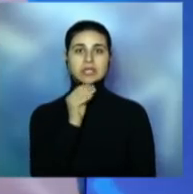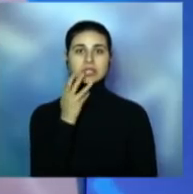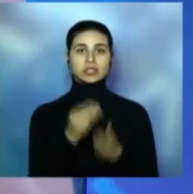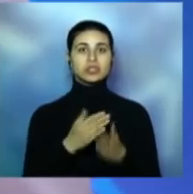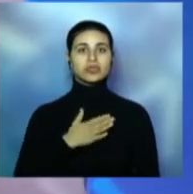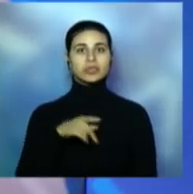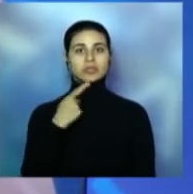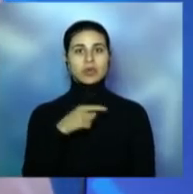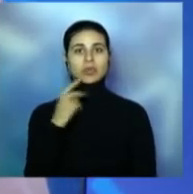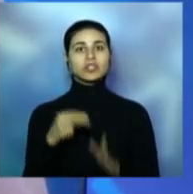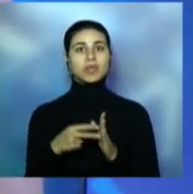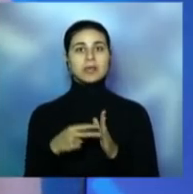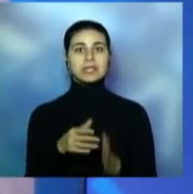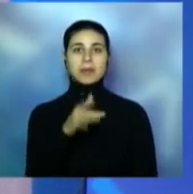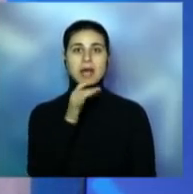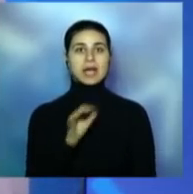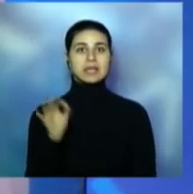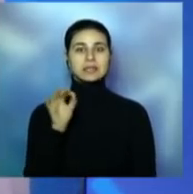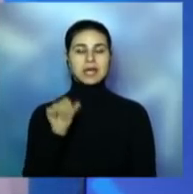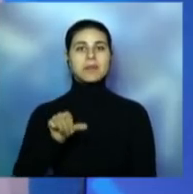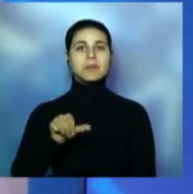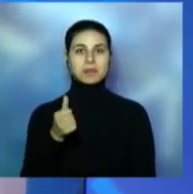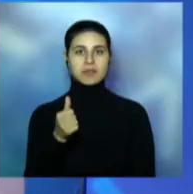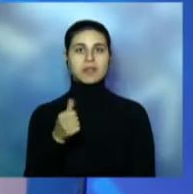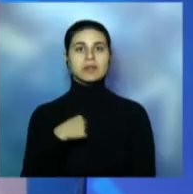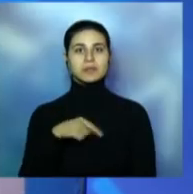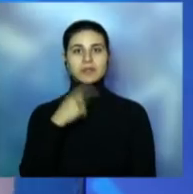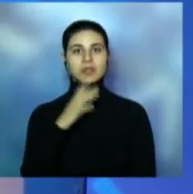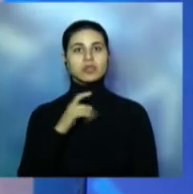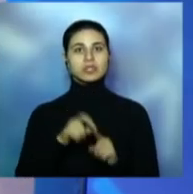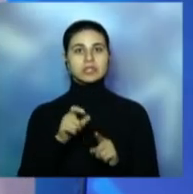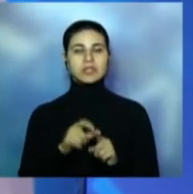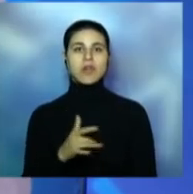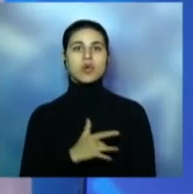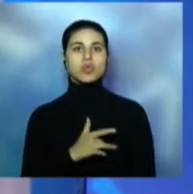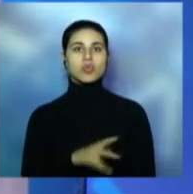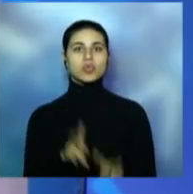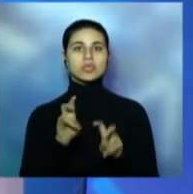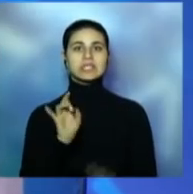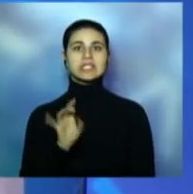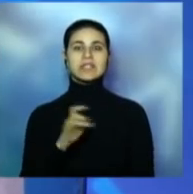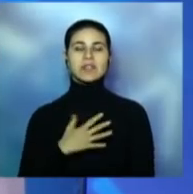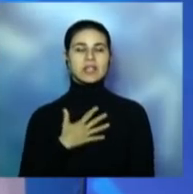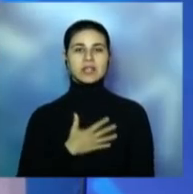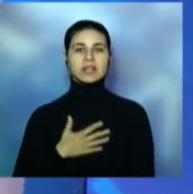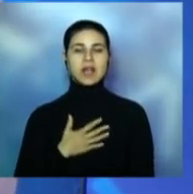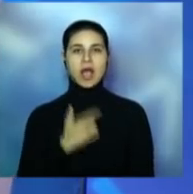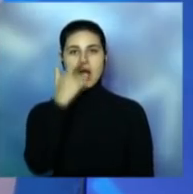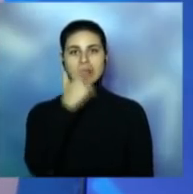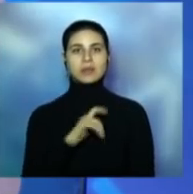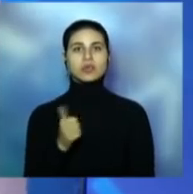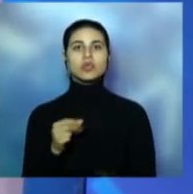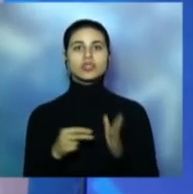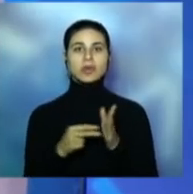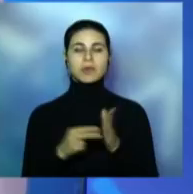ჩვენ საუბრობდით შეფასებაზე, მე თავდაპირველად ვიხმარე ფრაზა: გულის ტკივილი როგორ შეიძლება ადამიანმა